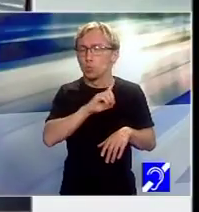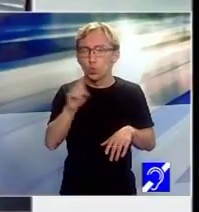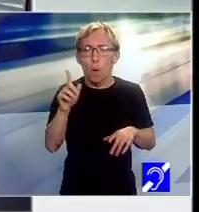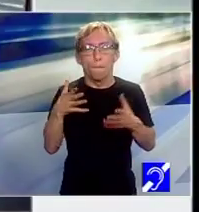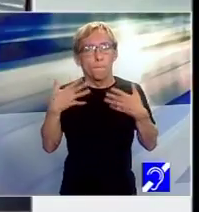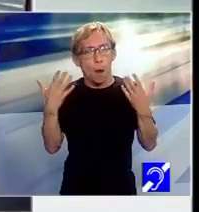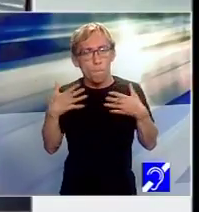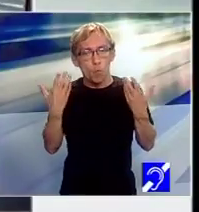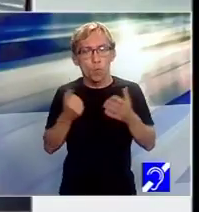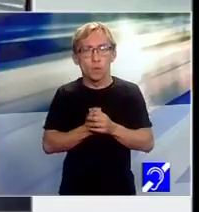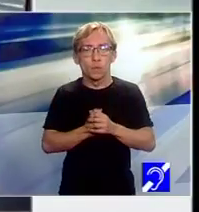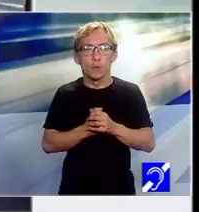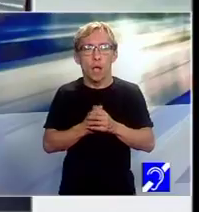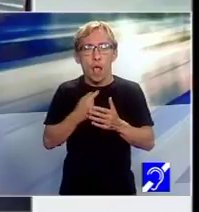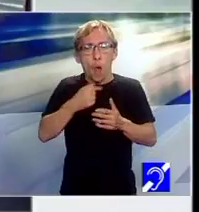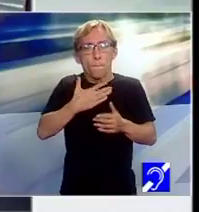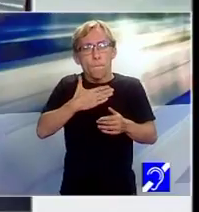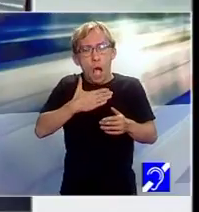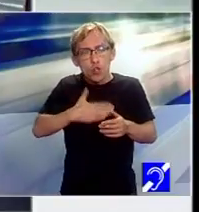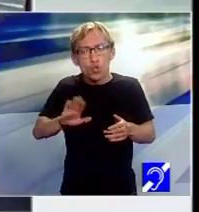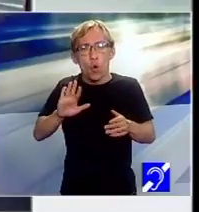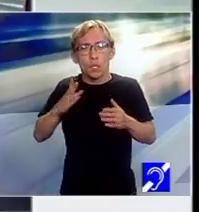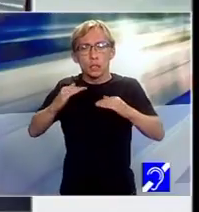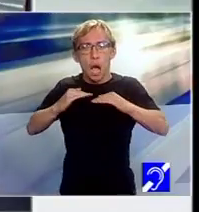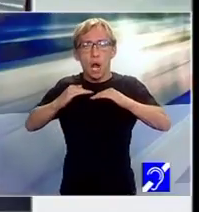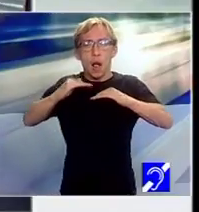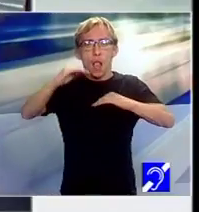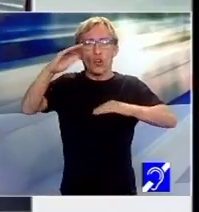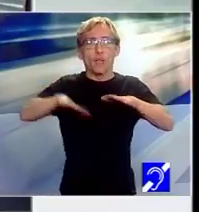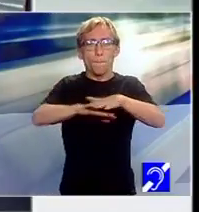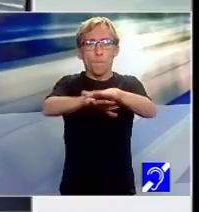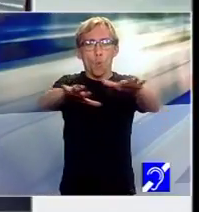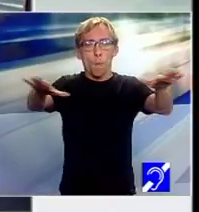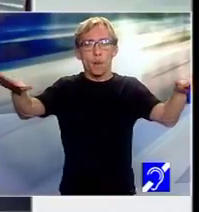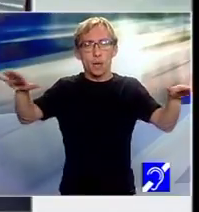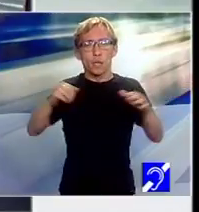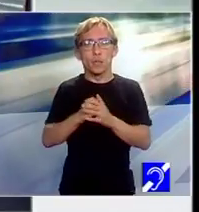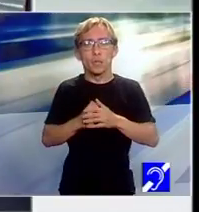doar așa trecător. Mi-aș dori să creștem acest public care să rămână